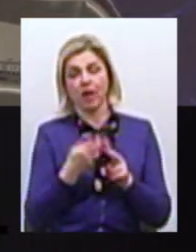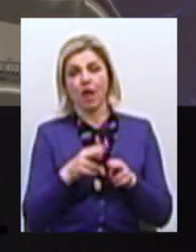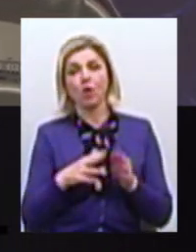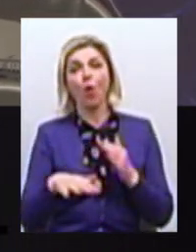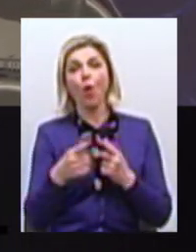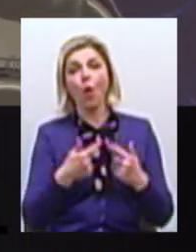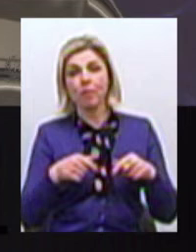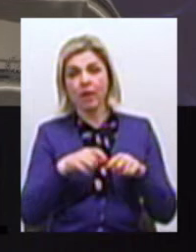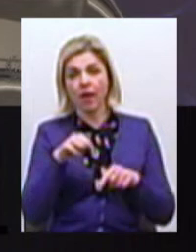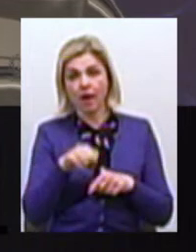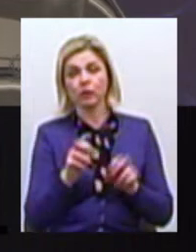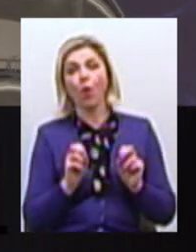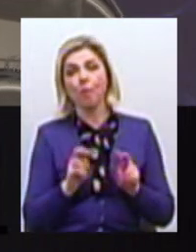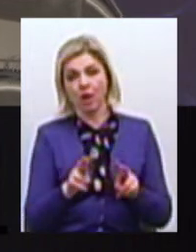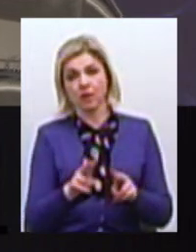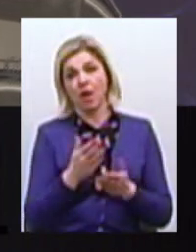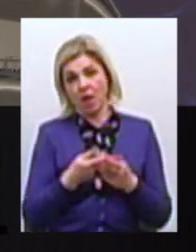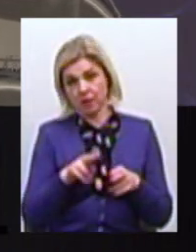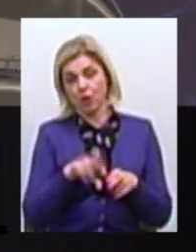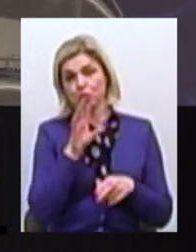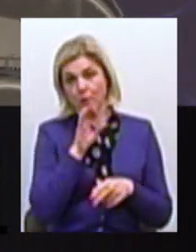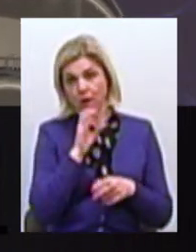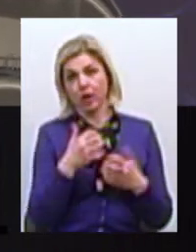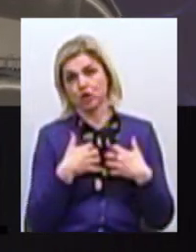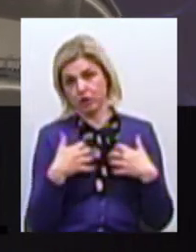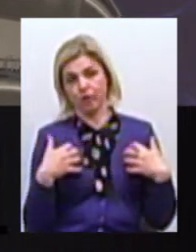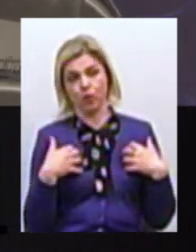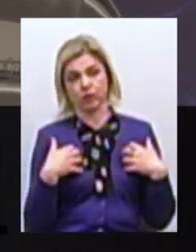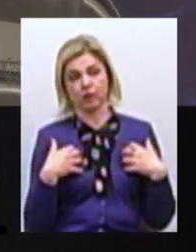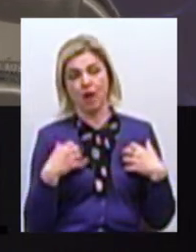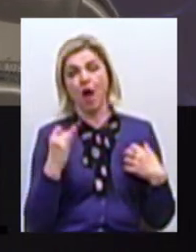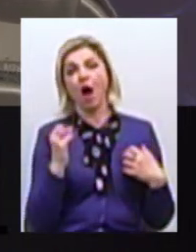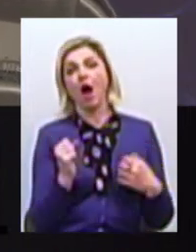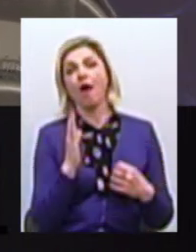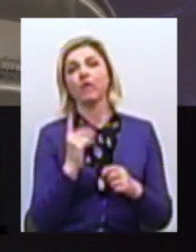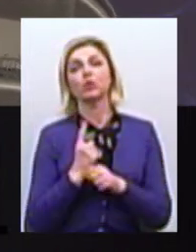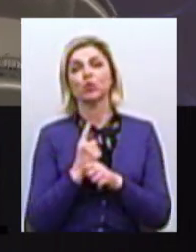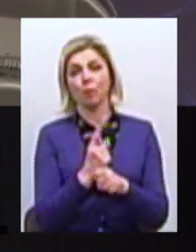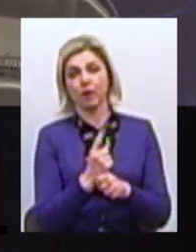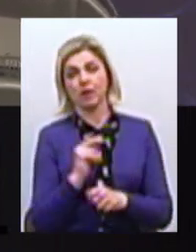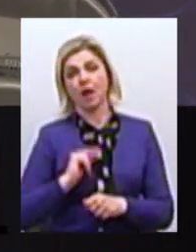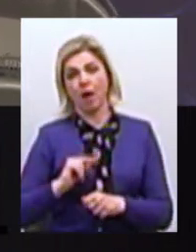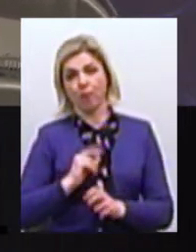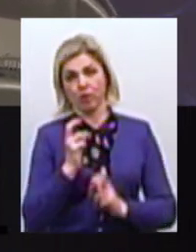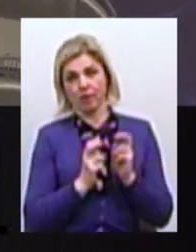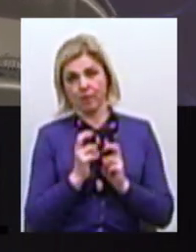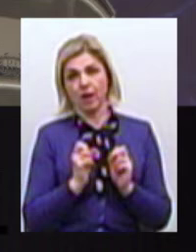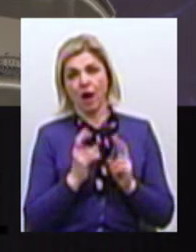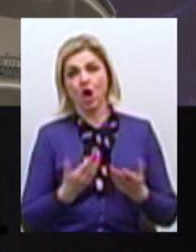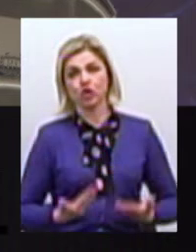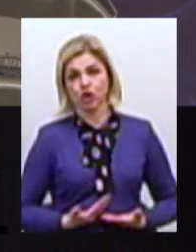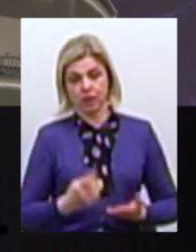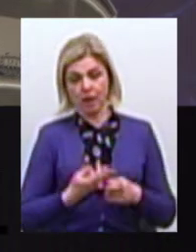опасности. Это собаки, это животные. А в супроводі працівників підприємства, як мешканець цього міста